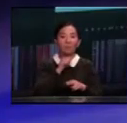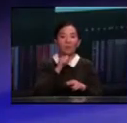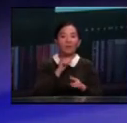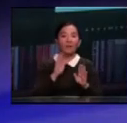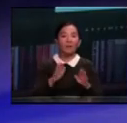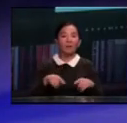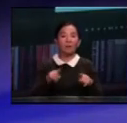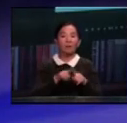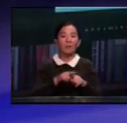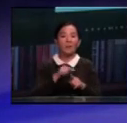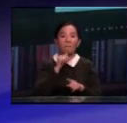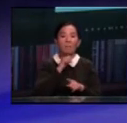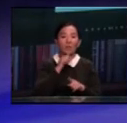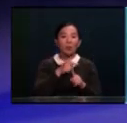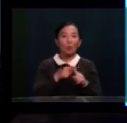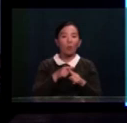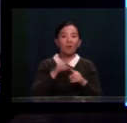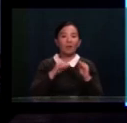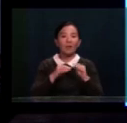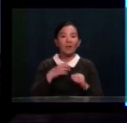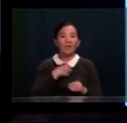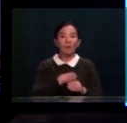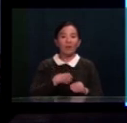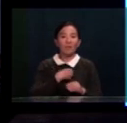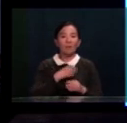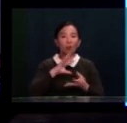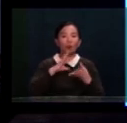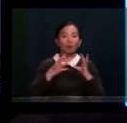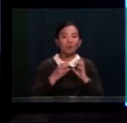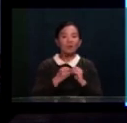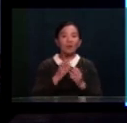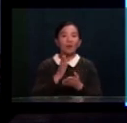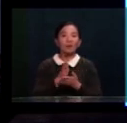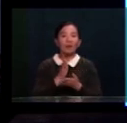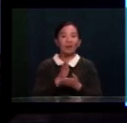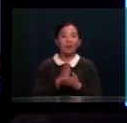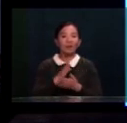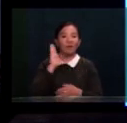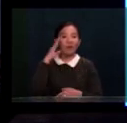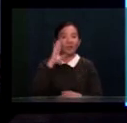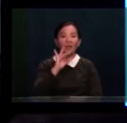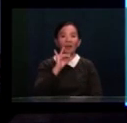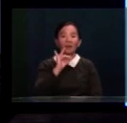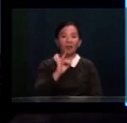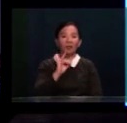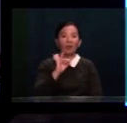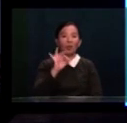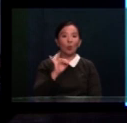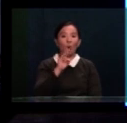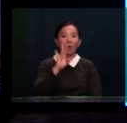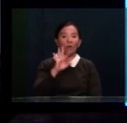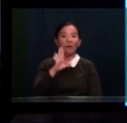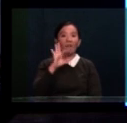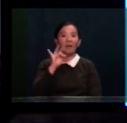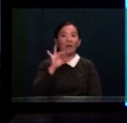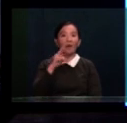Так как метод полуреакции, нам необходимо с вами учитывать наличие воды и ионов водорода.